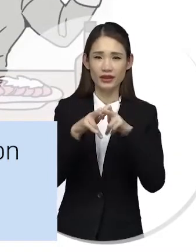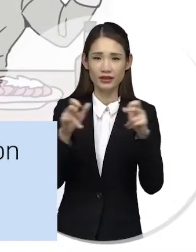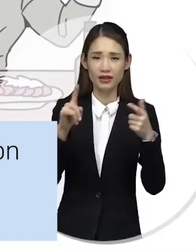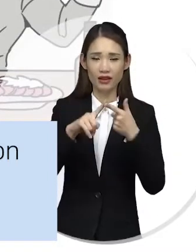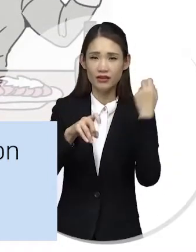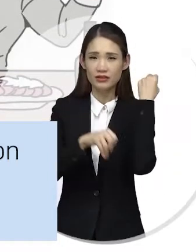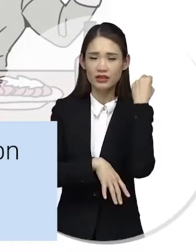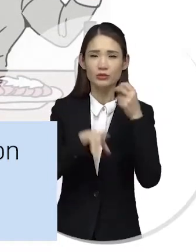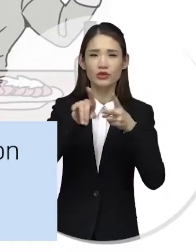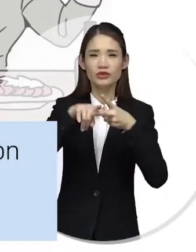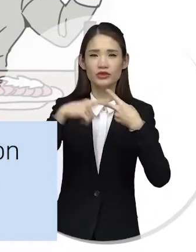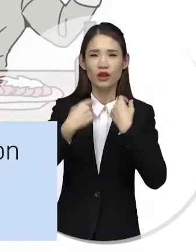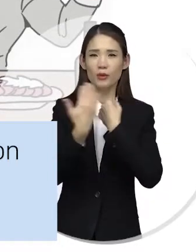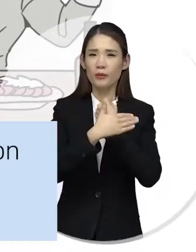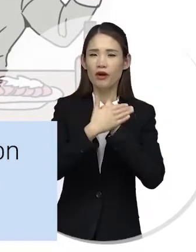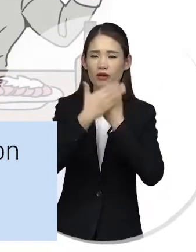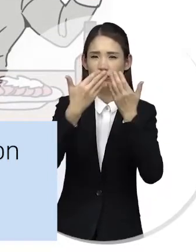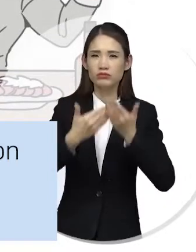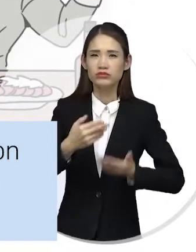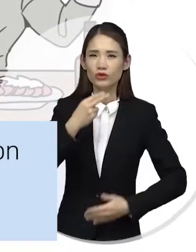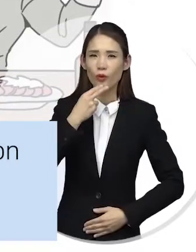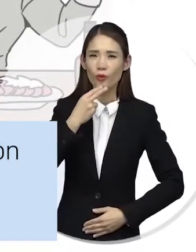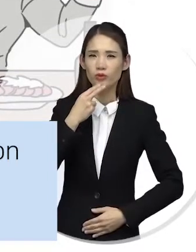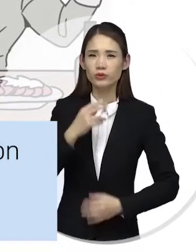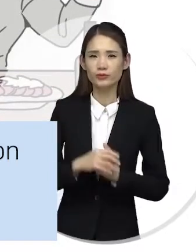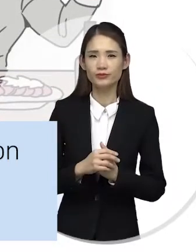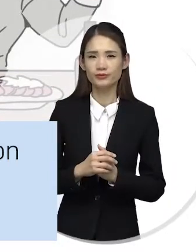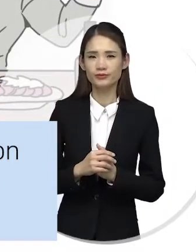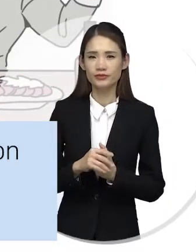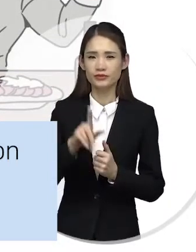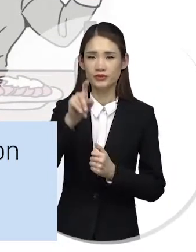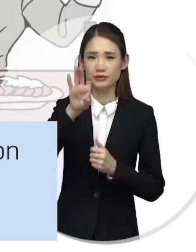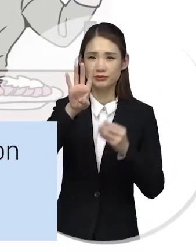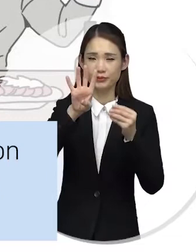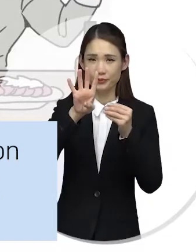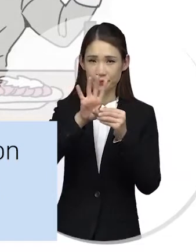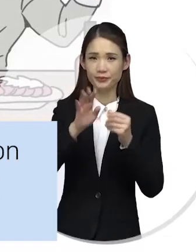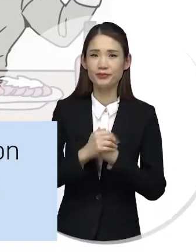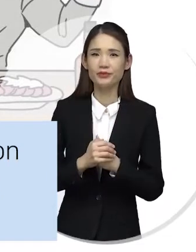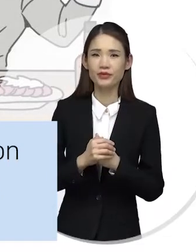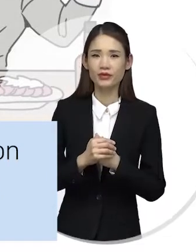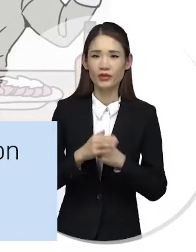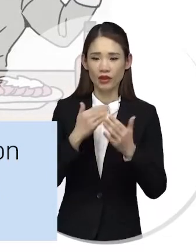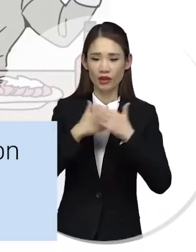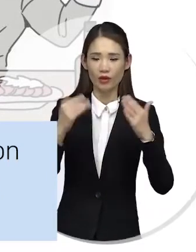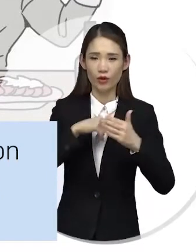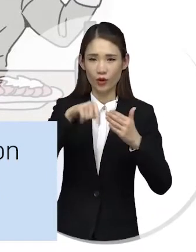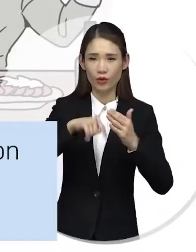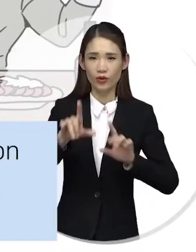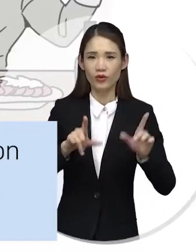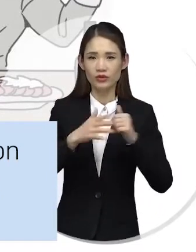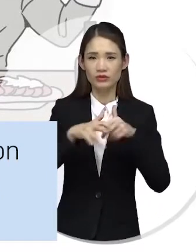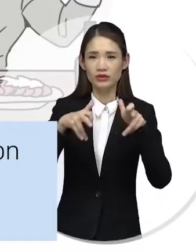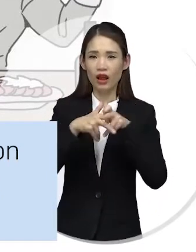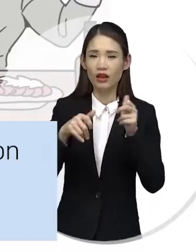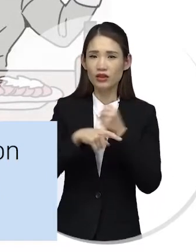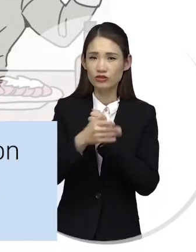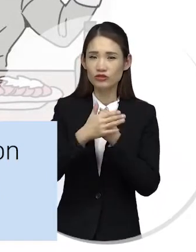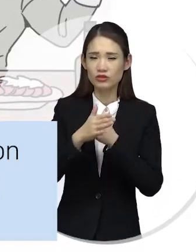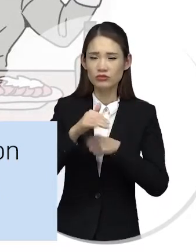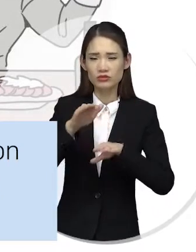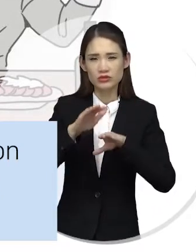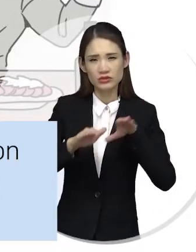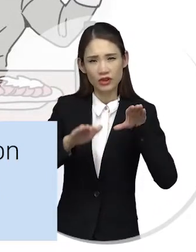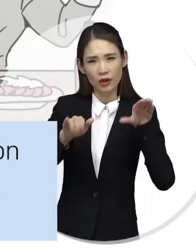발달장애인에 대한 기본적인 이해나 배려가 없는 경우. 14번. 교내 활동에서 장애를 이유로